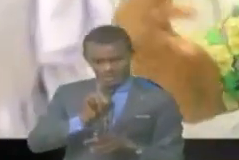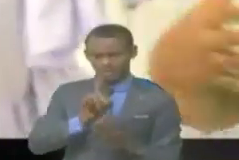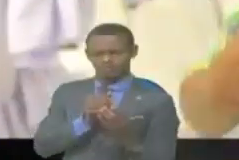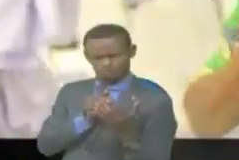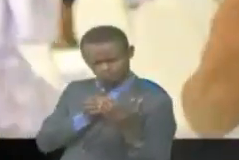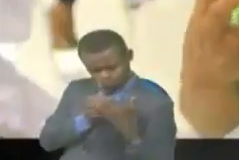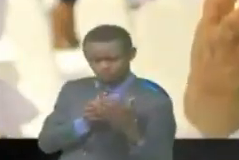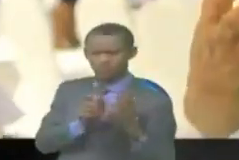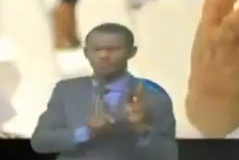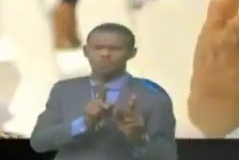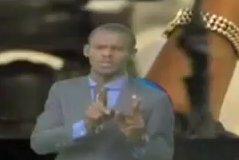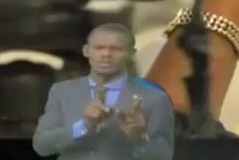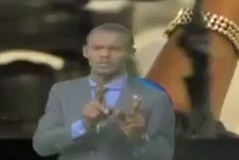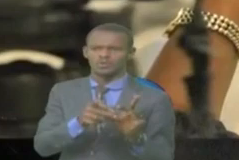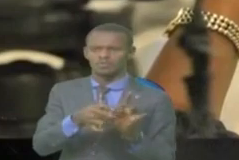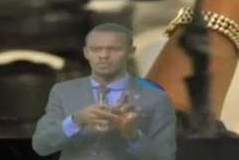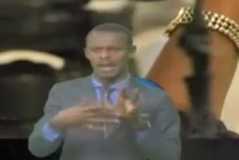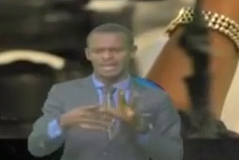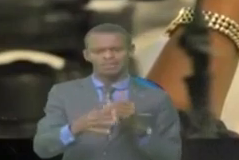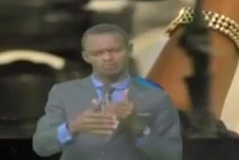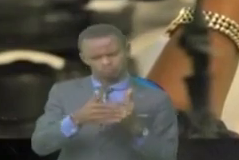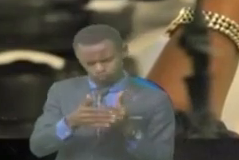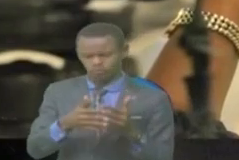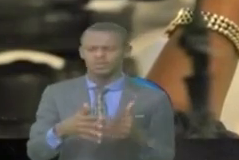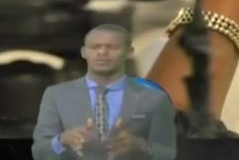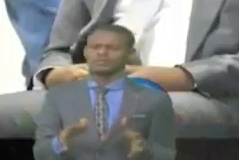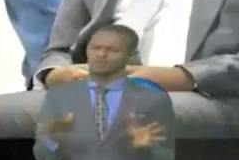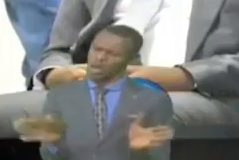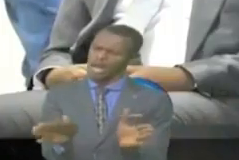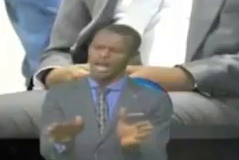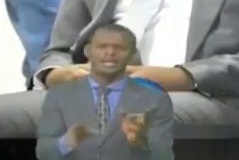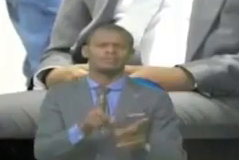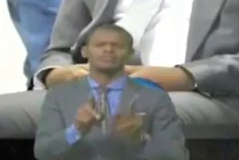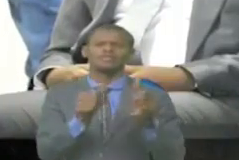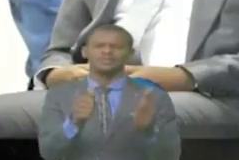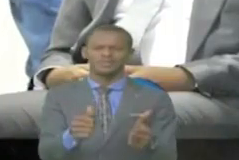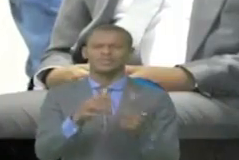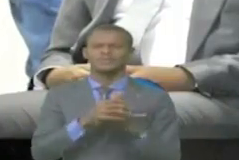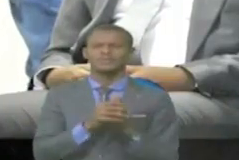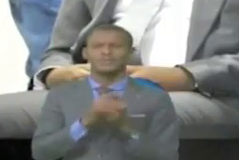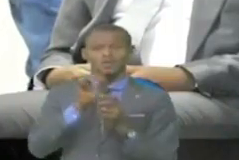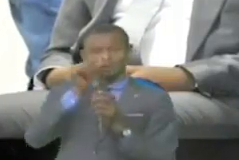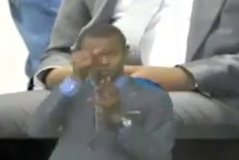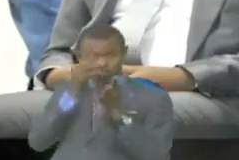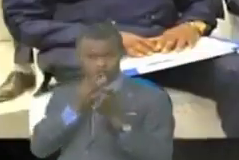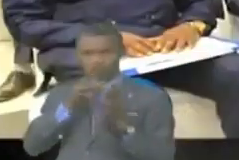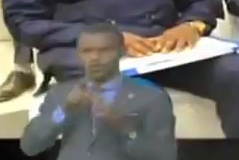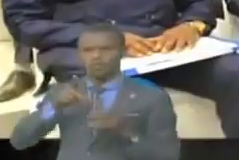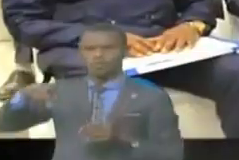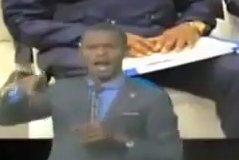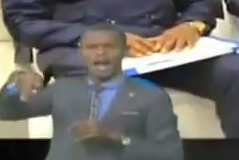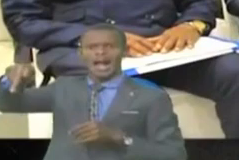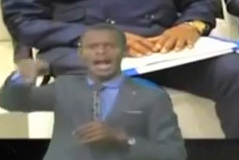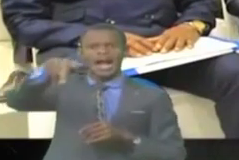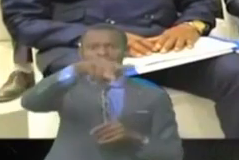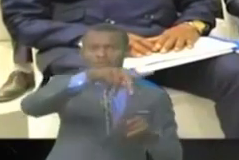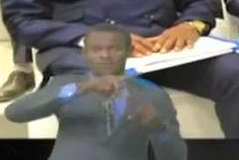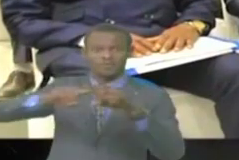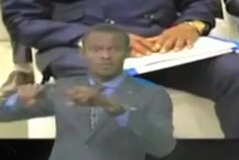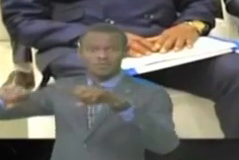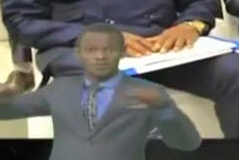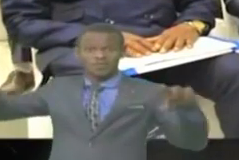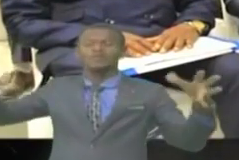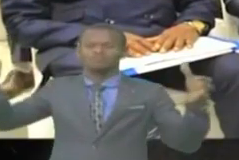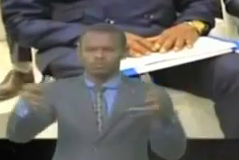il nous a encadré très bien. Les gouverneurs des différentes provinces ont également participé à cette rencontre, les élus